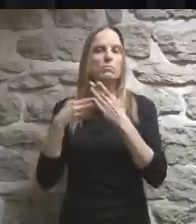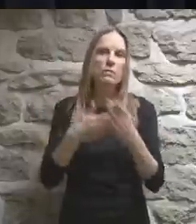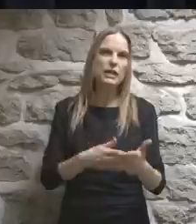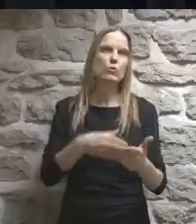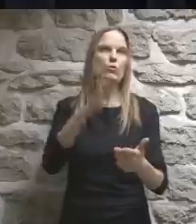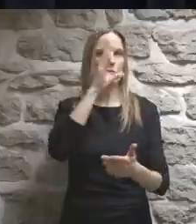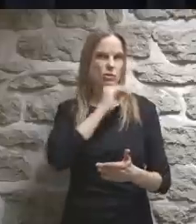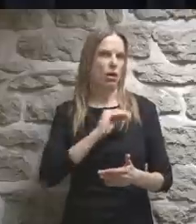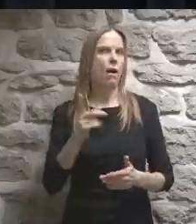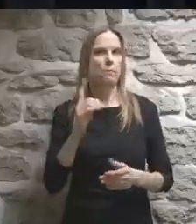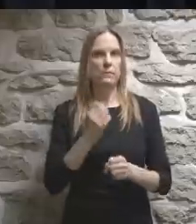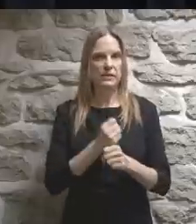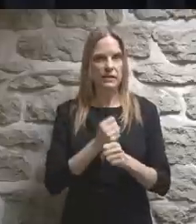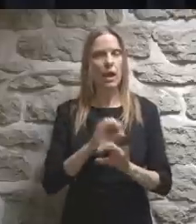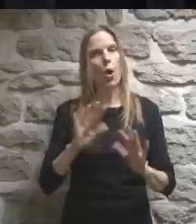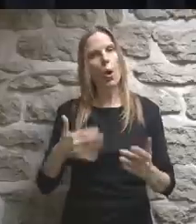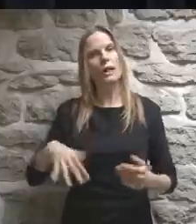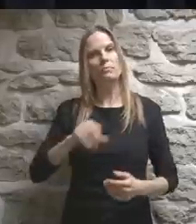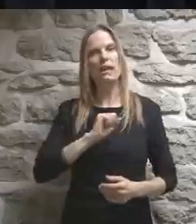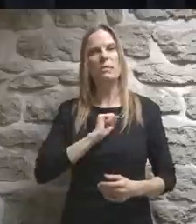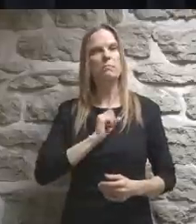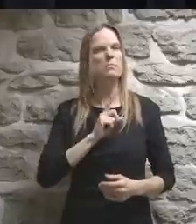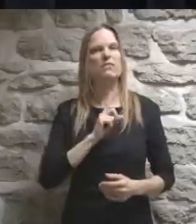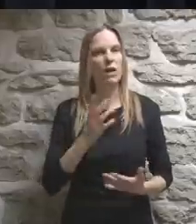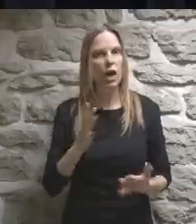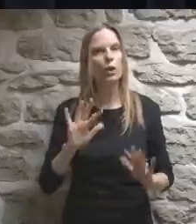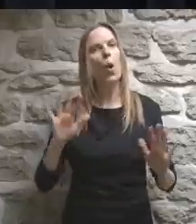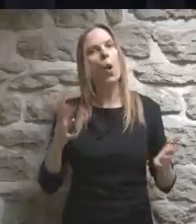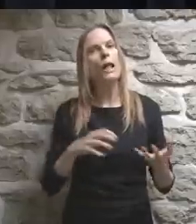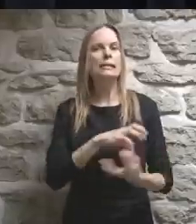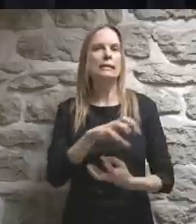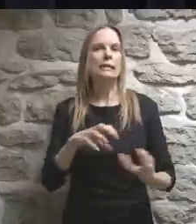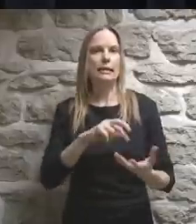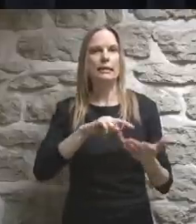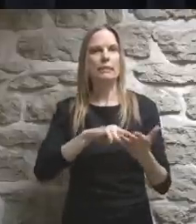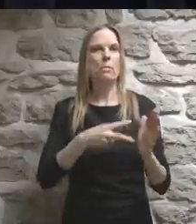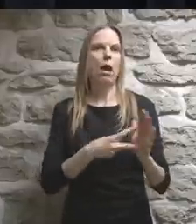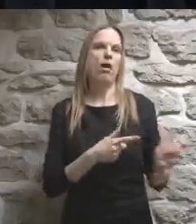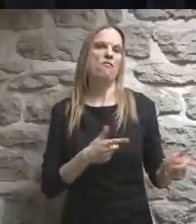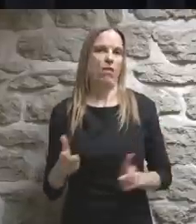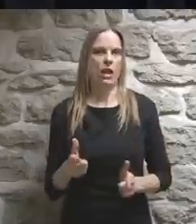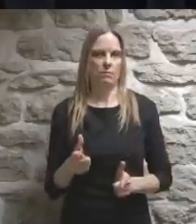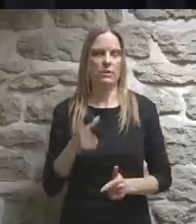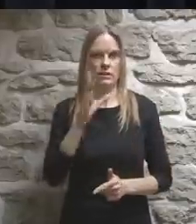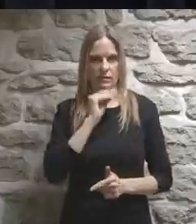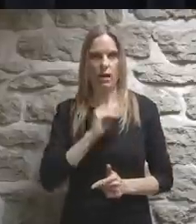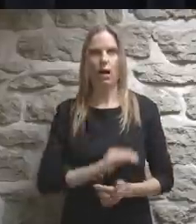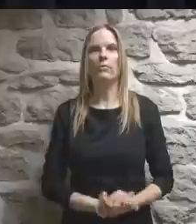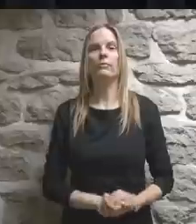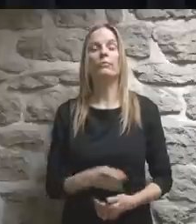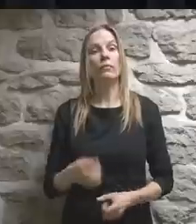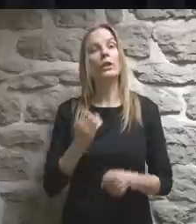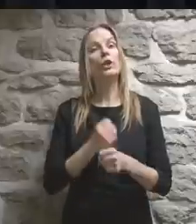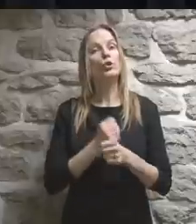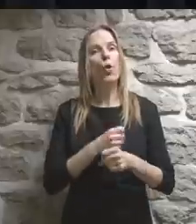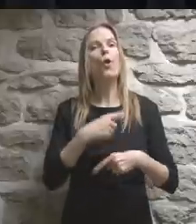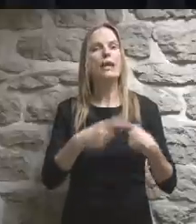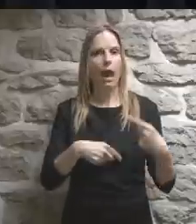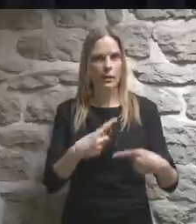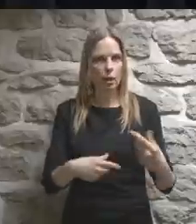mõju ja mida me peame siis tegema selleks, et olla kriisiplaanideks valmis. See töö